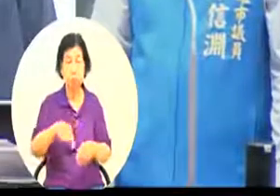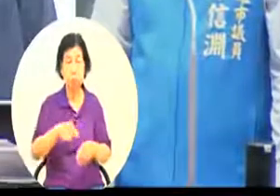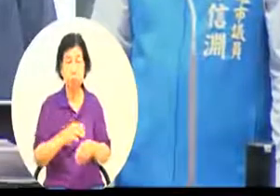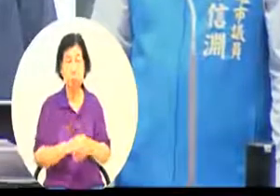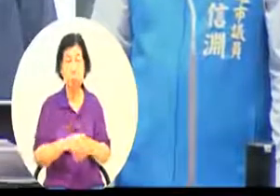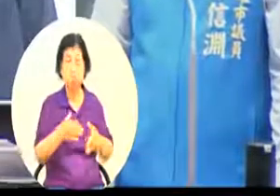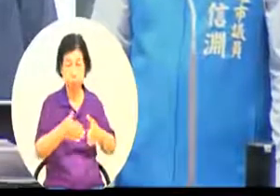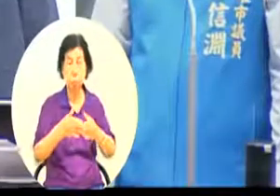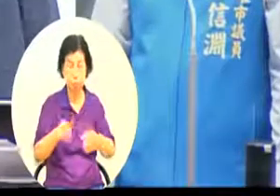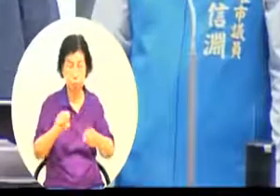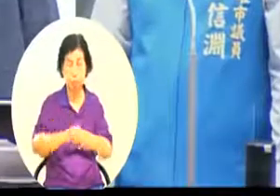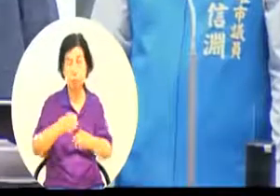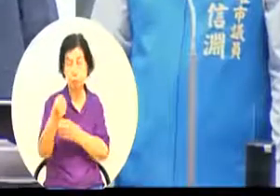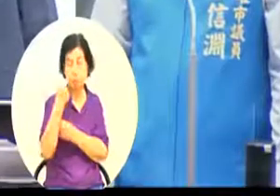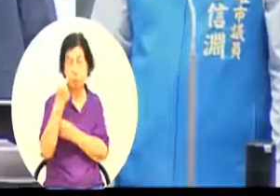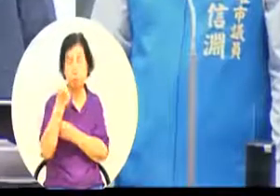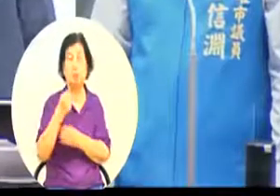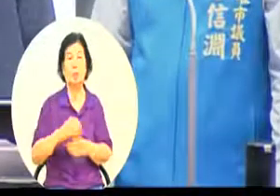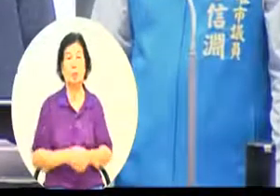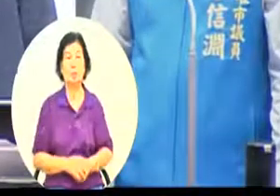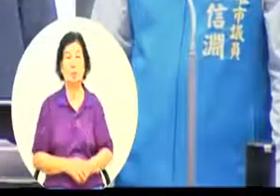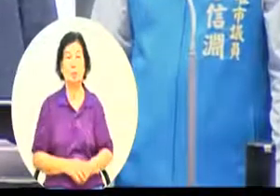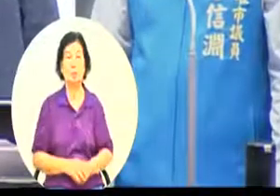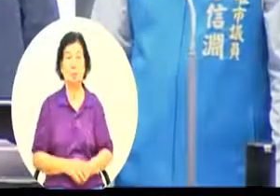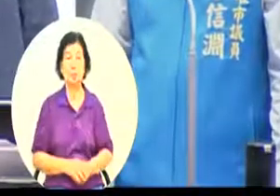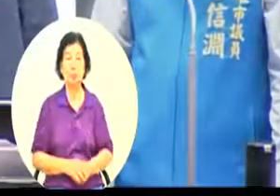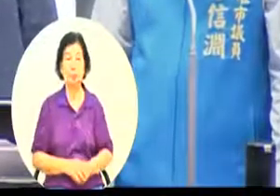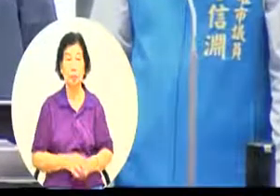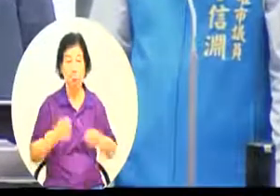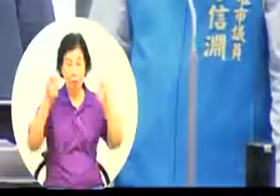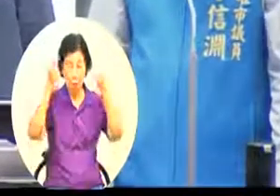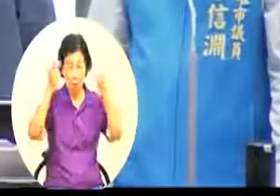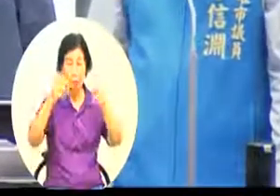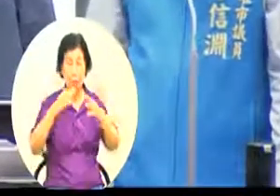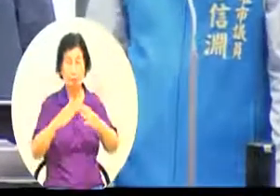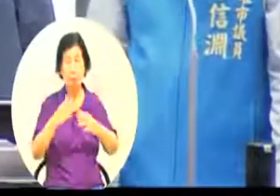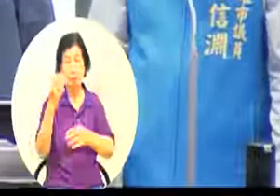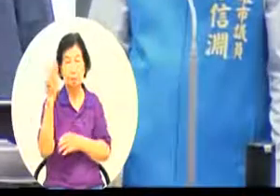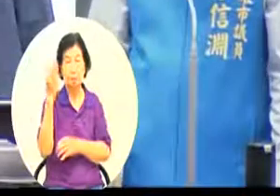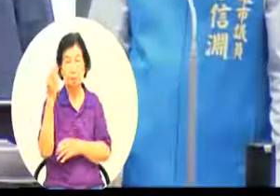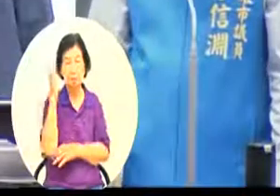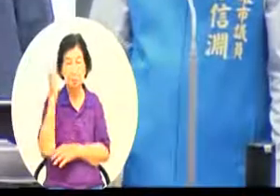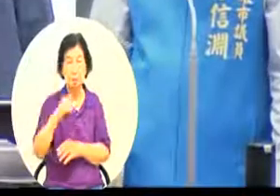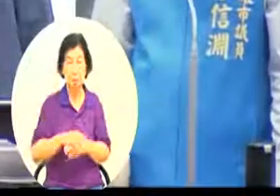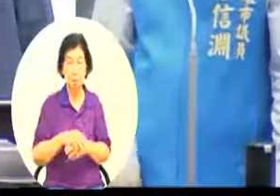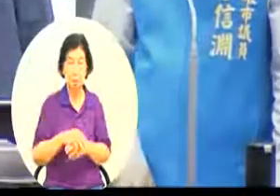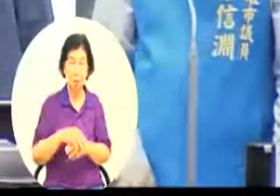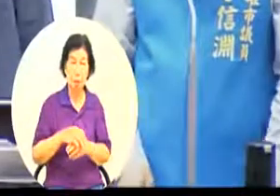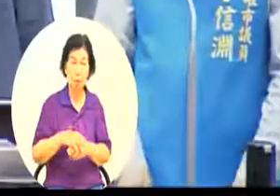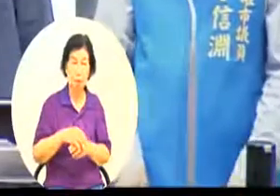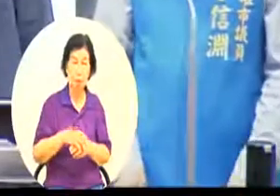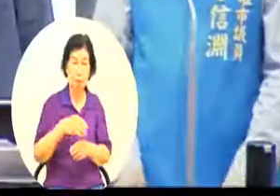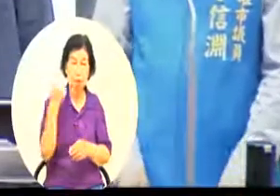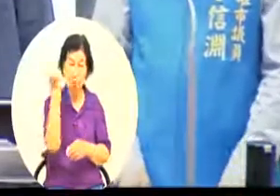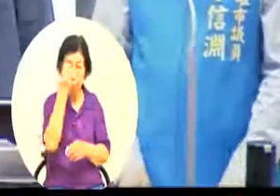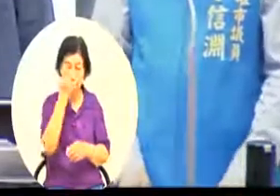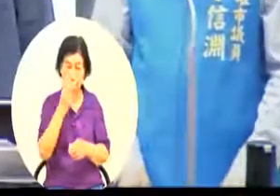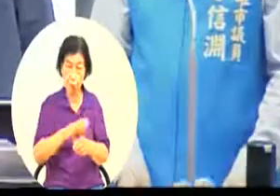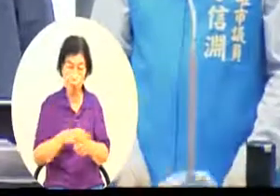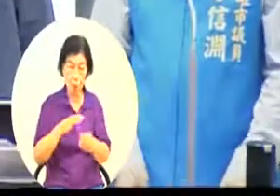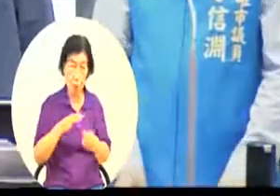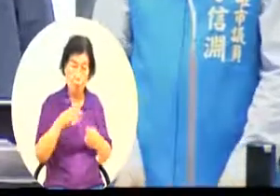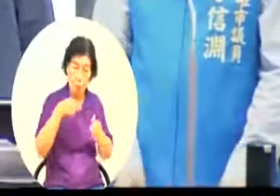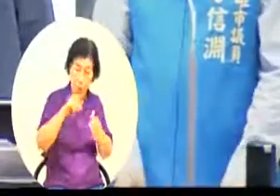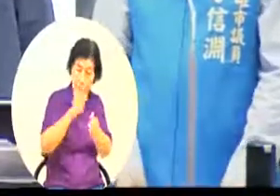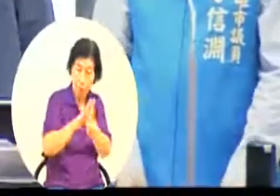要加强。所以我觉得说，高雄市政府有监督的责任。那刚刚这个部分